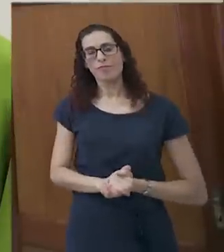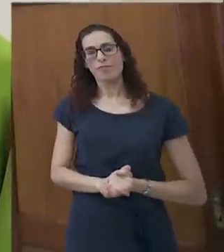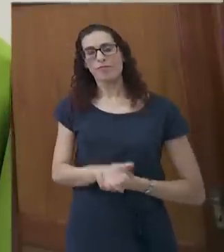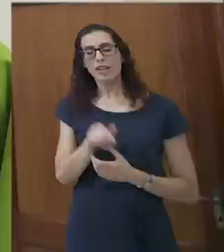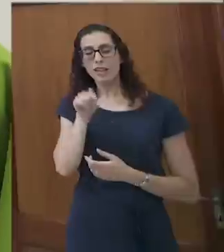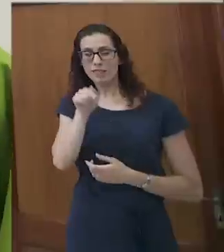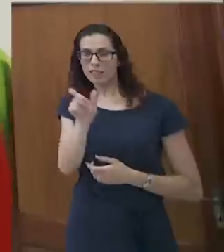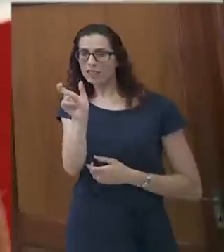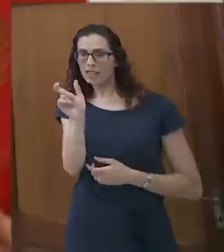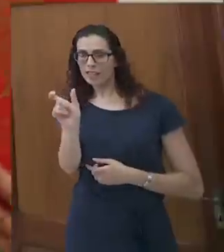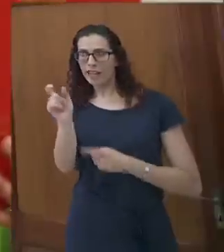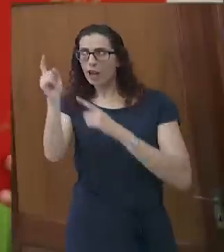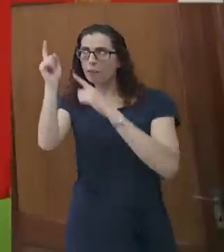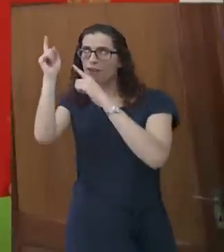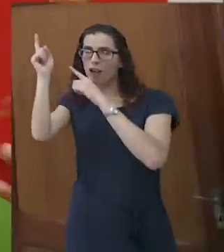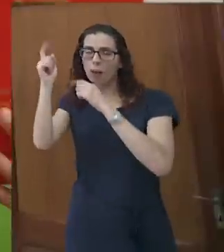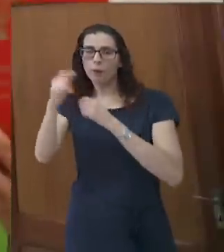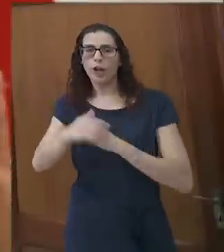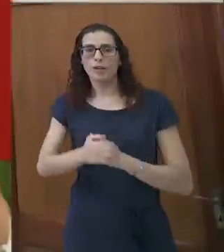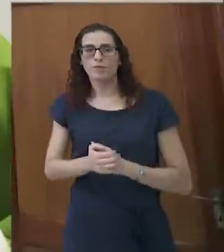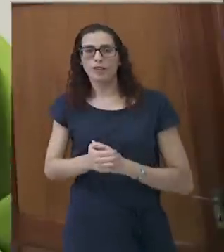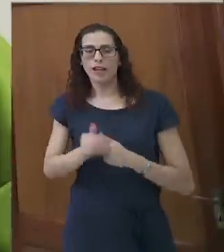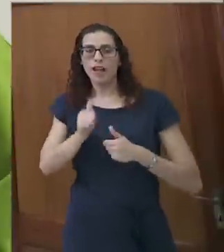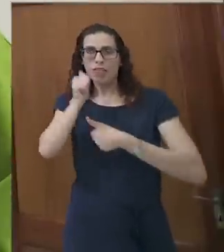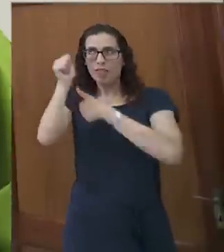Dini il-kelma tal-mulej.